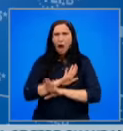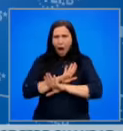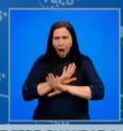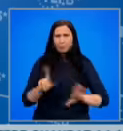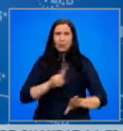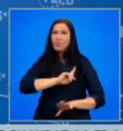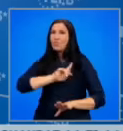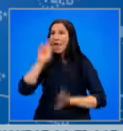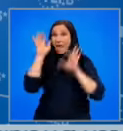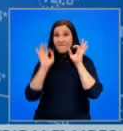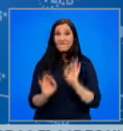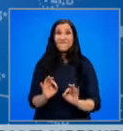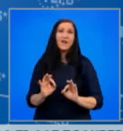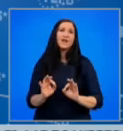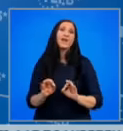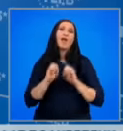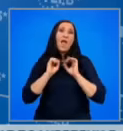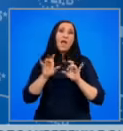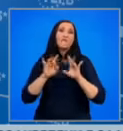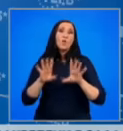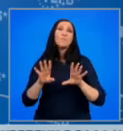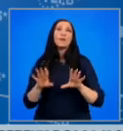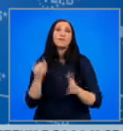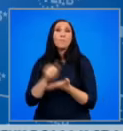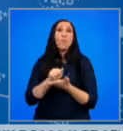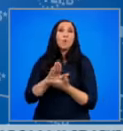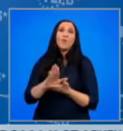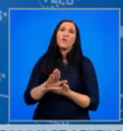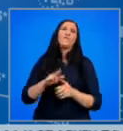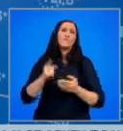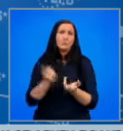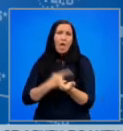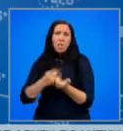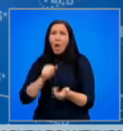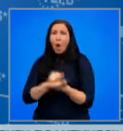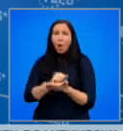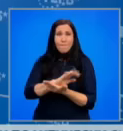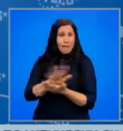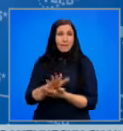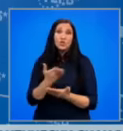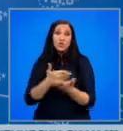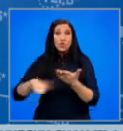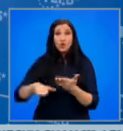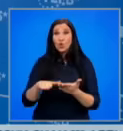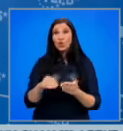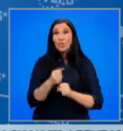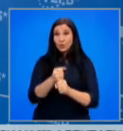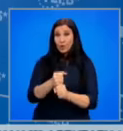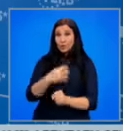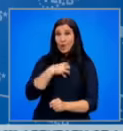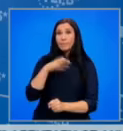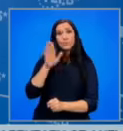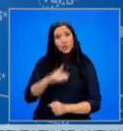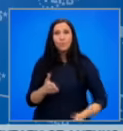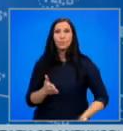абсолютно неверни и тиражираните информации в някои медии, че част от депутатите на ГЕРБ